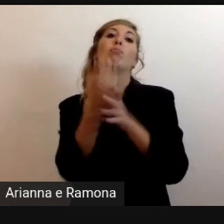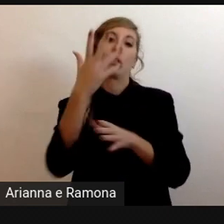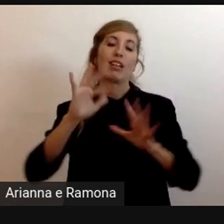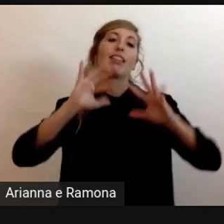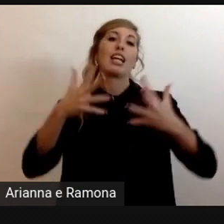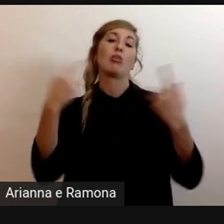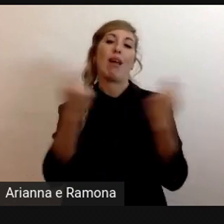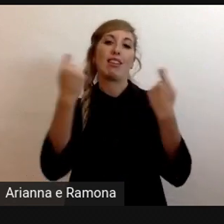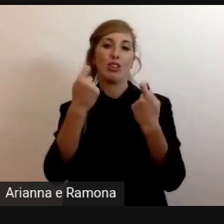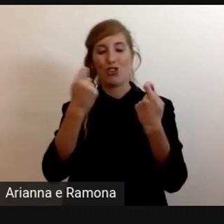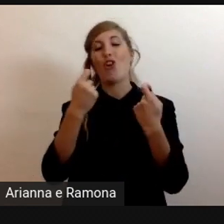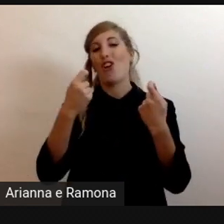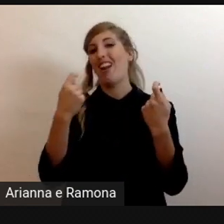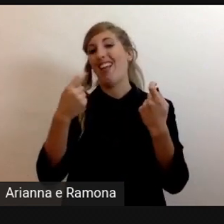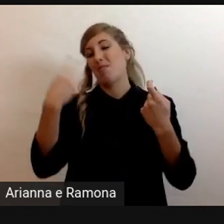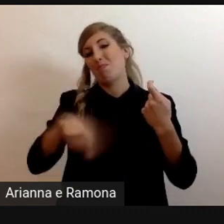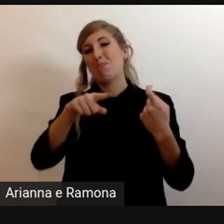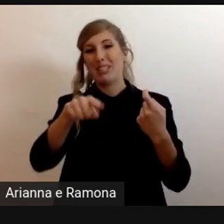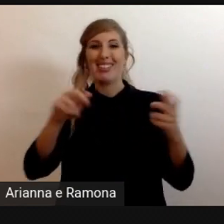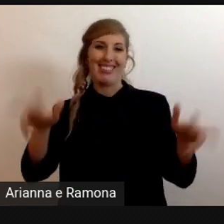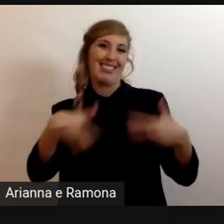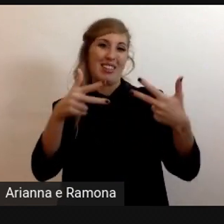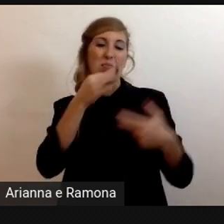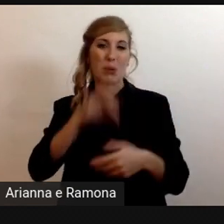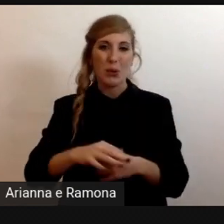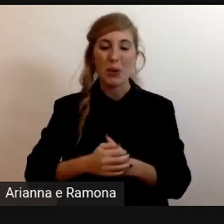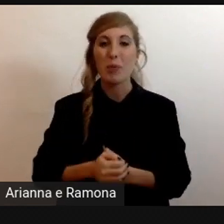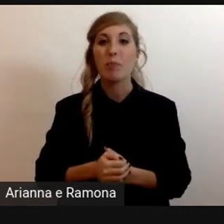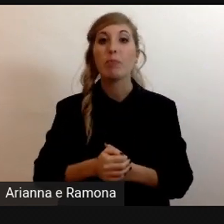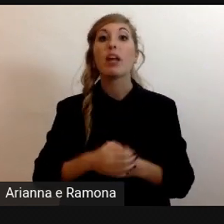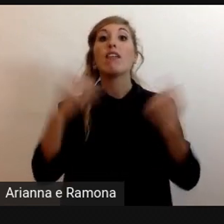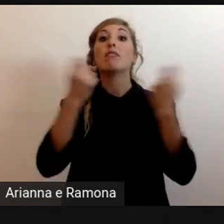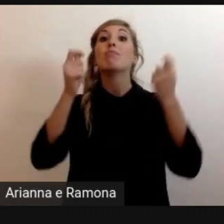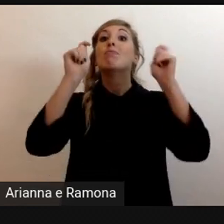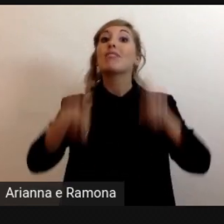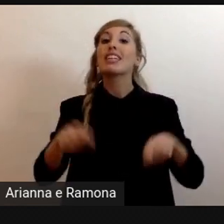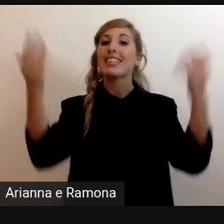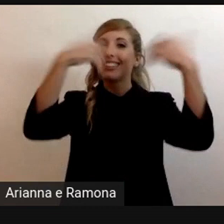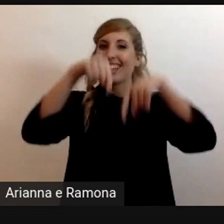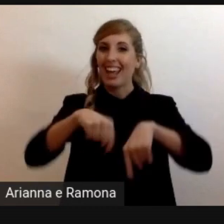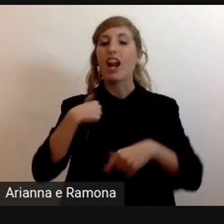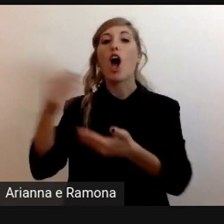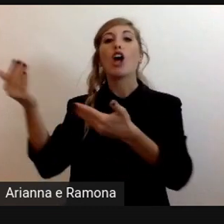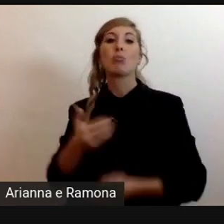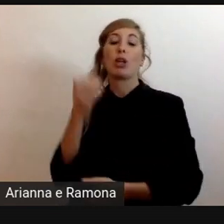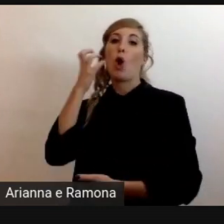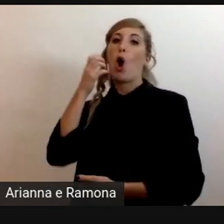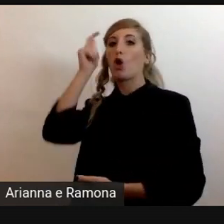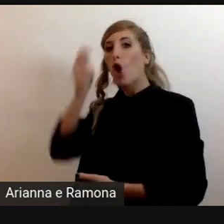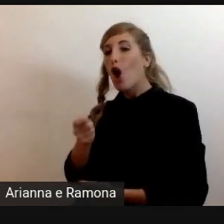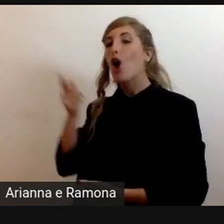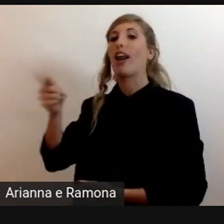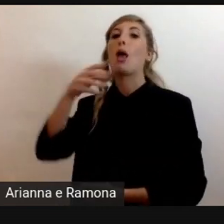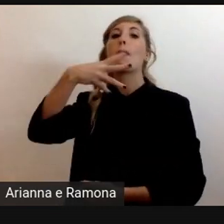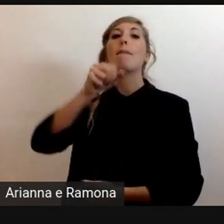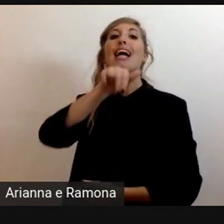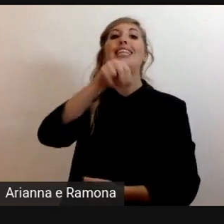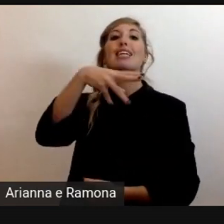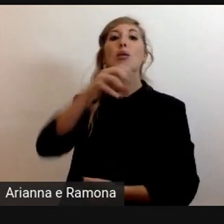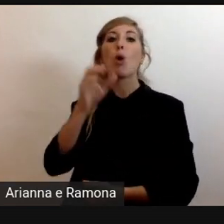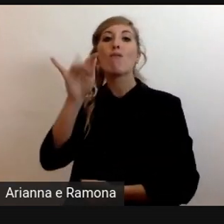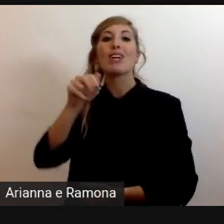del festival il festival ha inizio non proprio stasera con un ospite d'onore massimo film che so poi